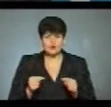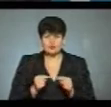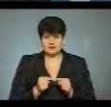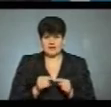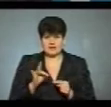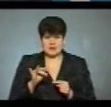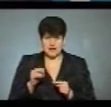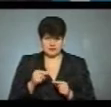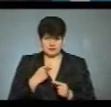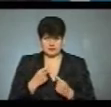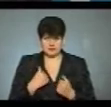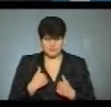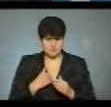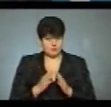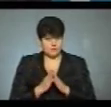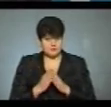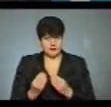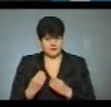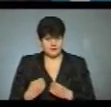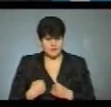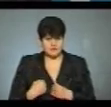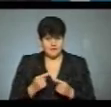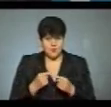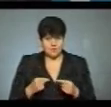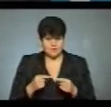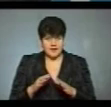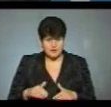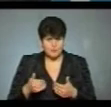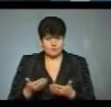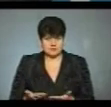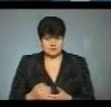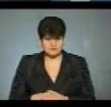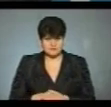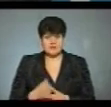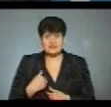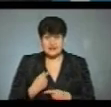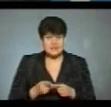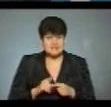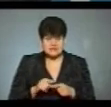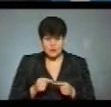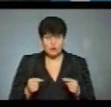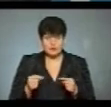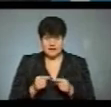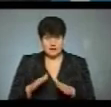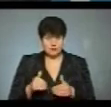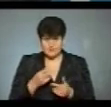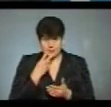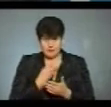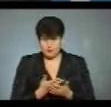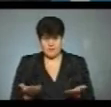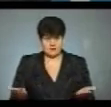речі піднімали. Ми їх попросили надати нам конкретні пропозиції. Я цих конкретних пропозицій не